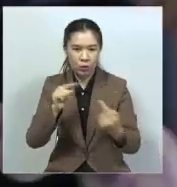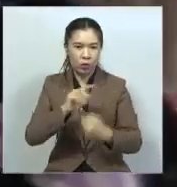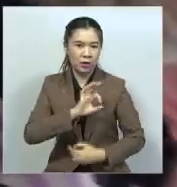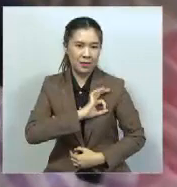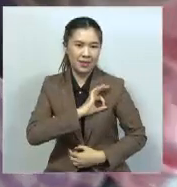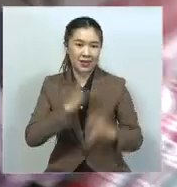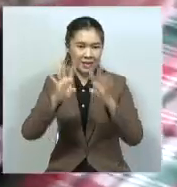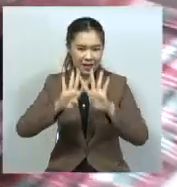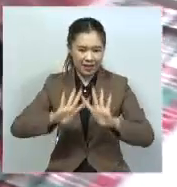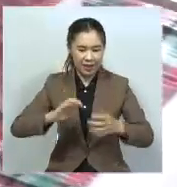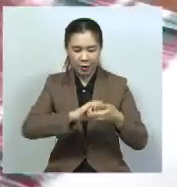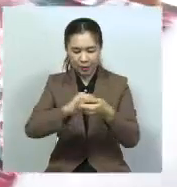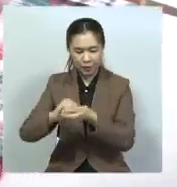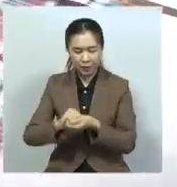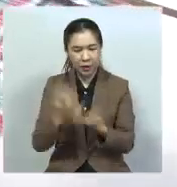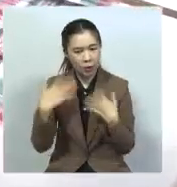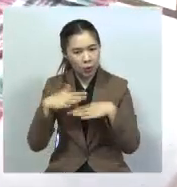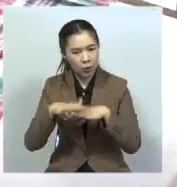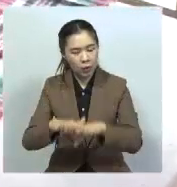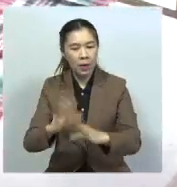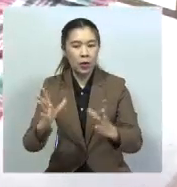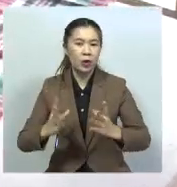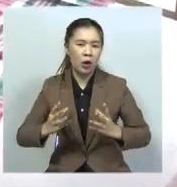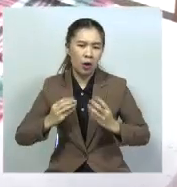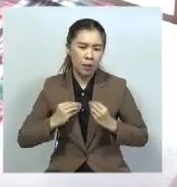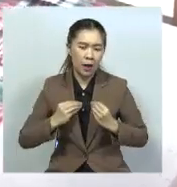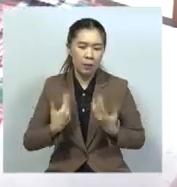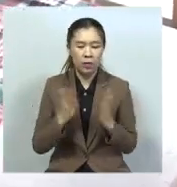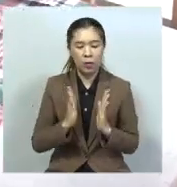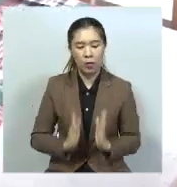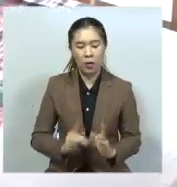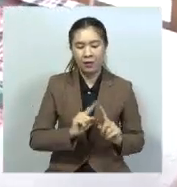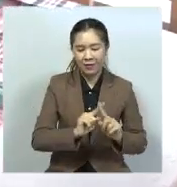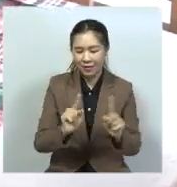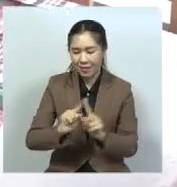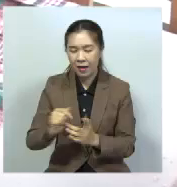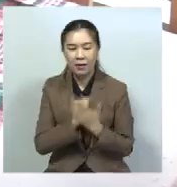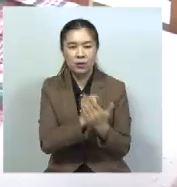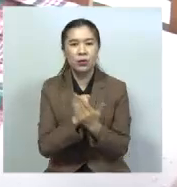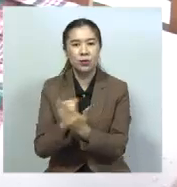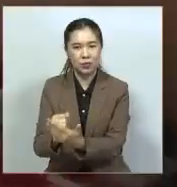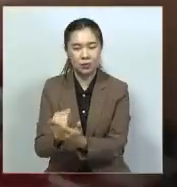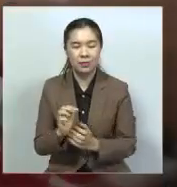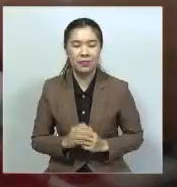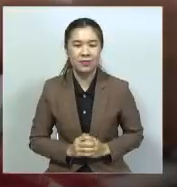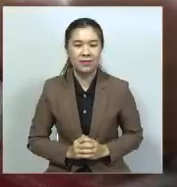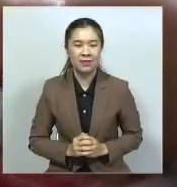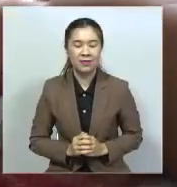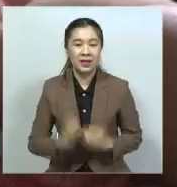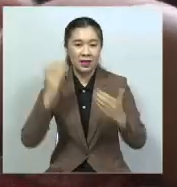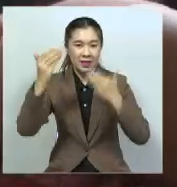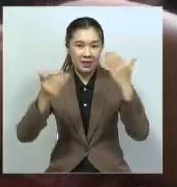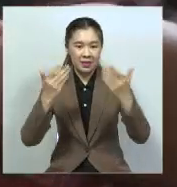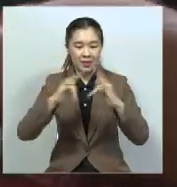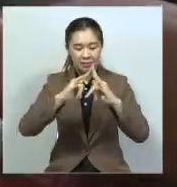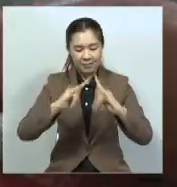ซียนให้อยู่ร่วมกันได้ยอมรับเรื่องของความแตกต่างและช่วยเหลือเกื้อกูลซึ่งกันและกันสำหรับกิจกรร